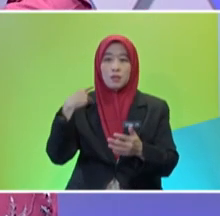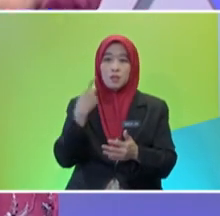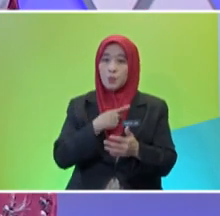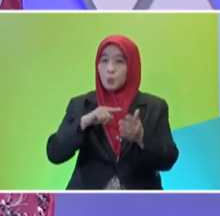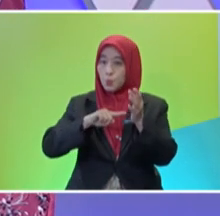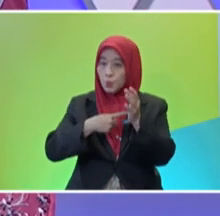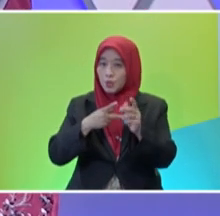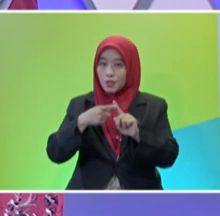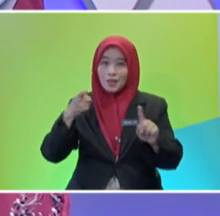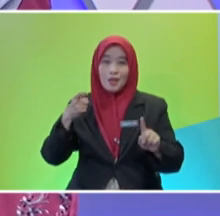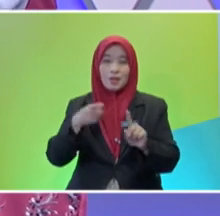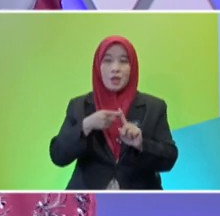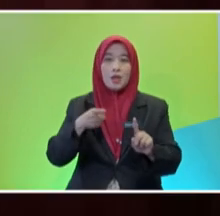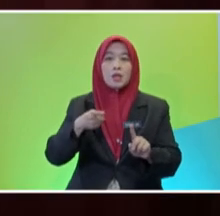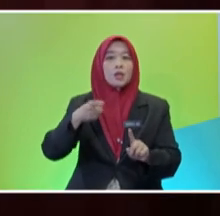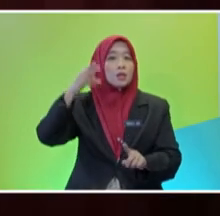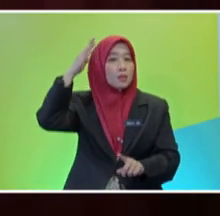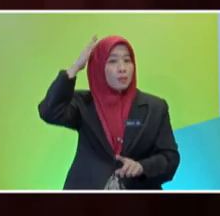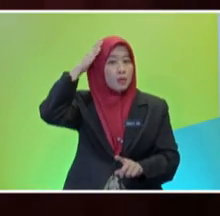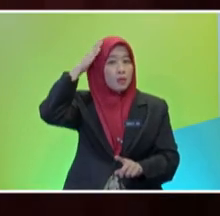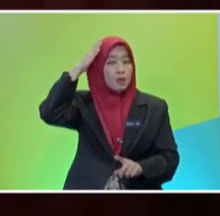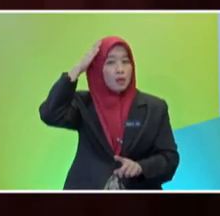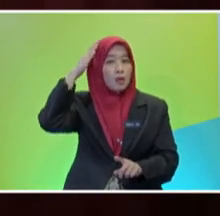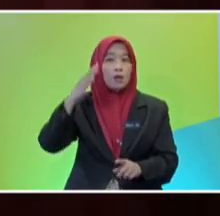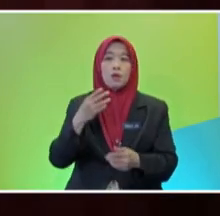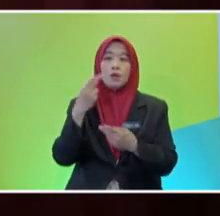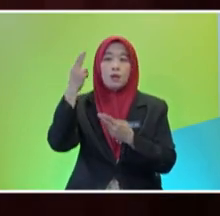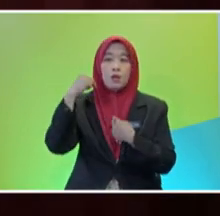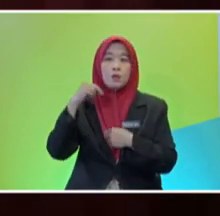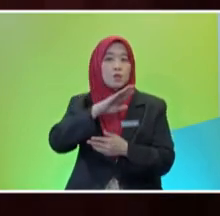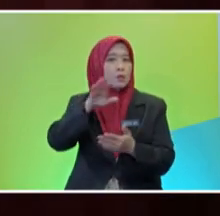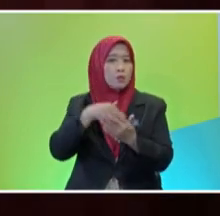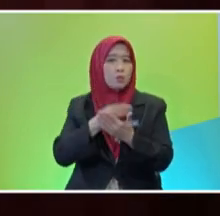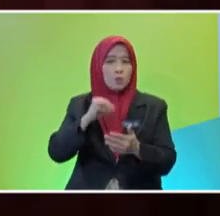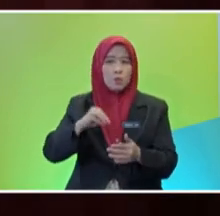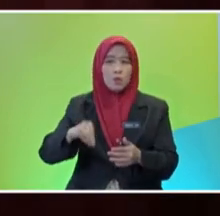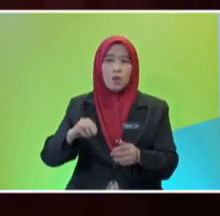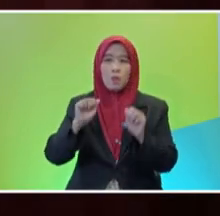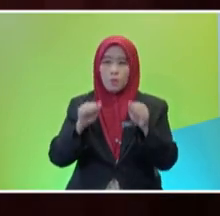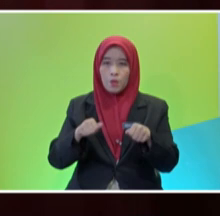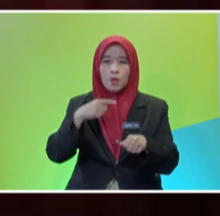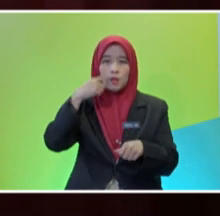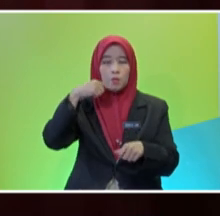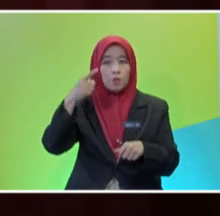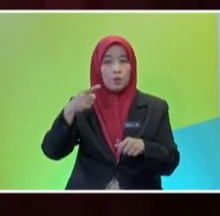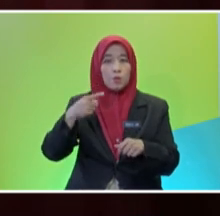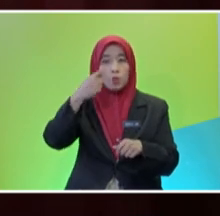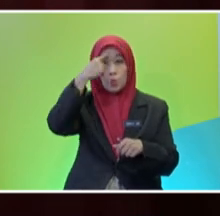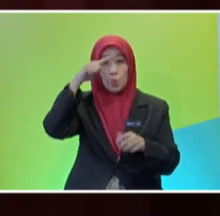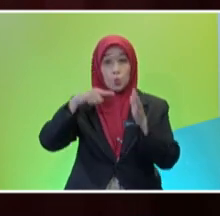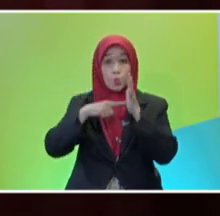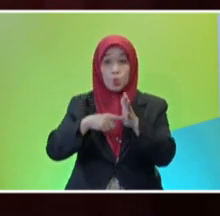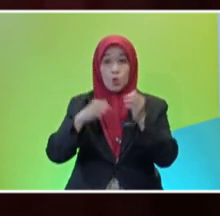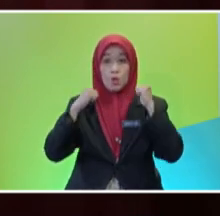daripada kepala. Okey, saya harap semua murid-murid sudah bersedia untuk menyebut dan menunjukkan anggota badan